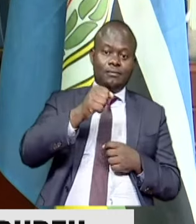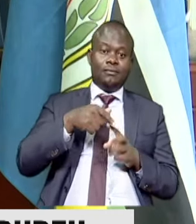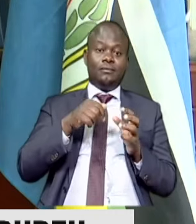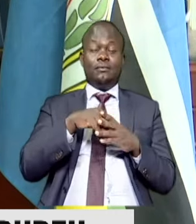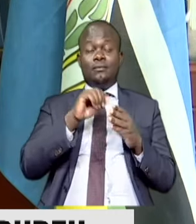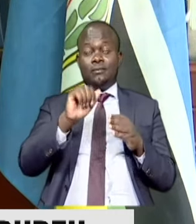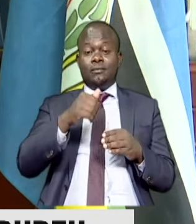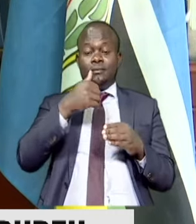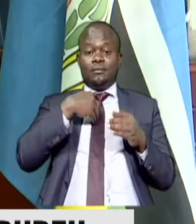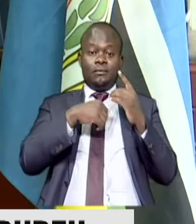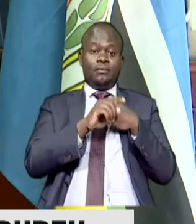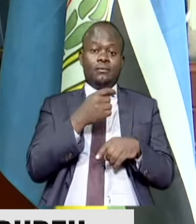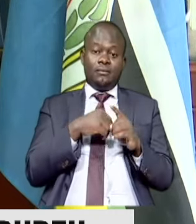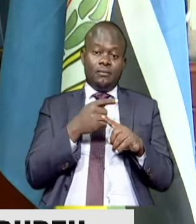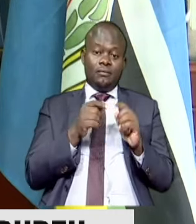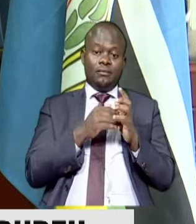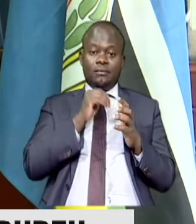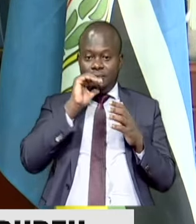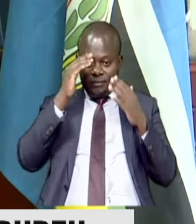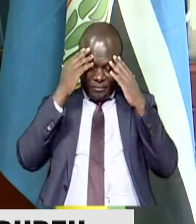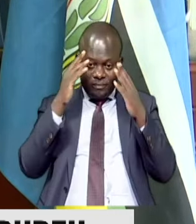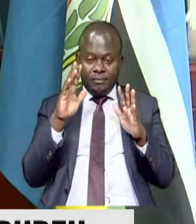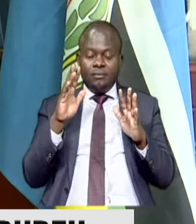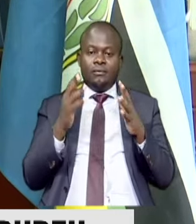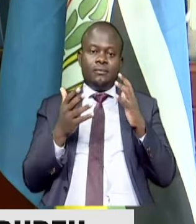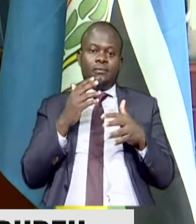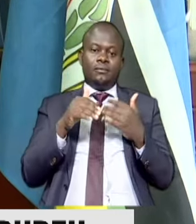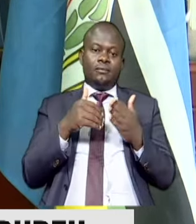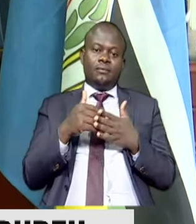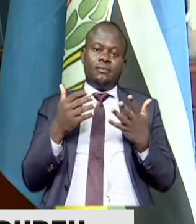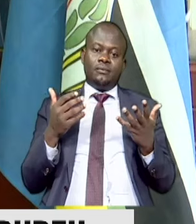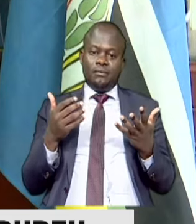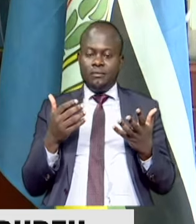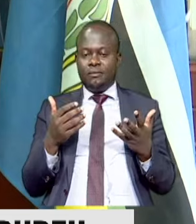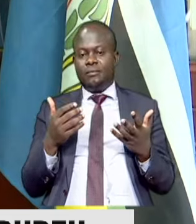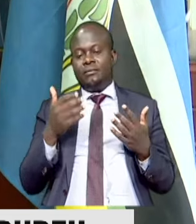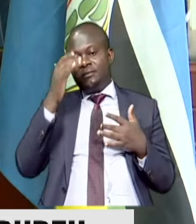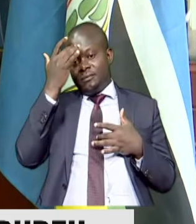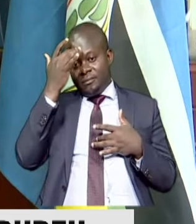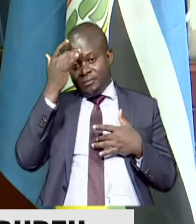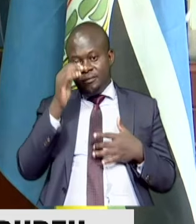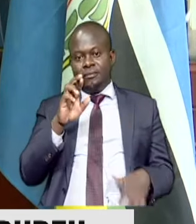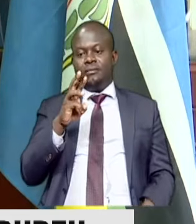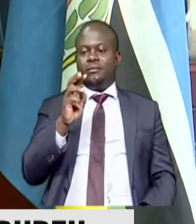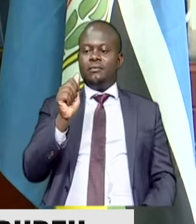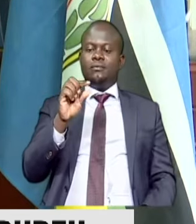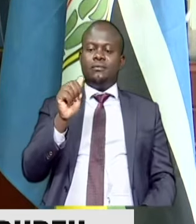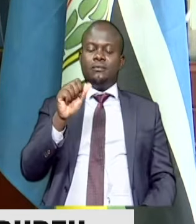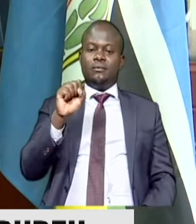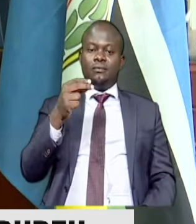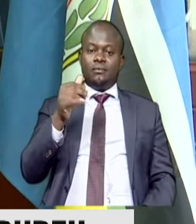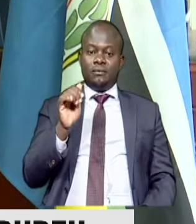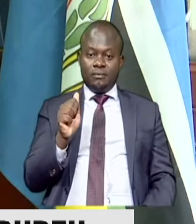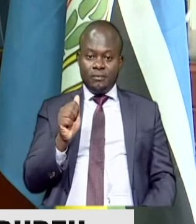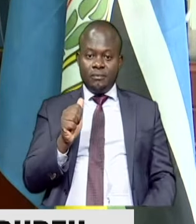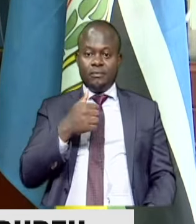ubumuga afite butazwi, yenda yamukubise arwaye urwagashya, amukubise